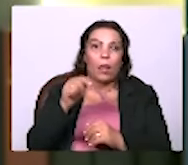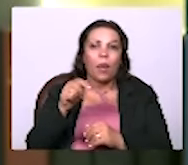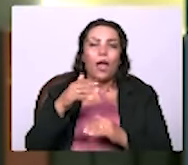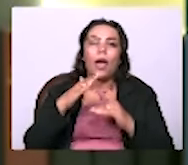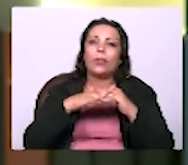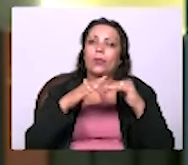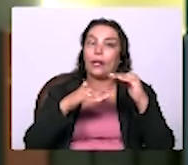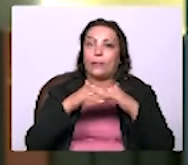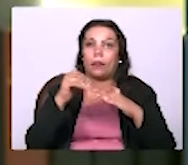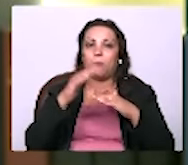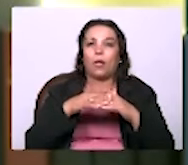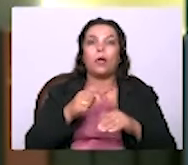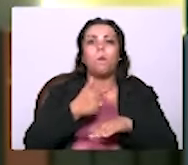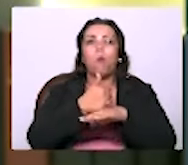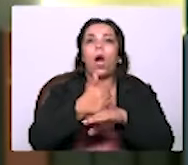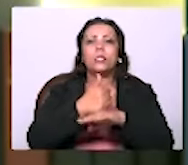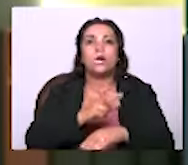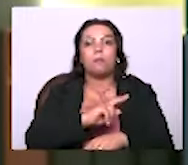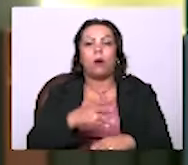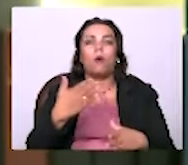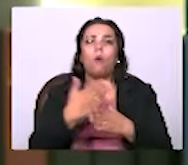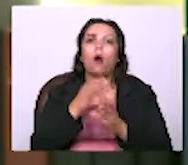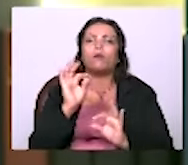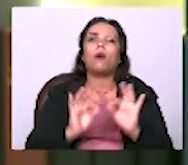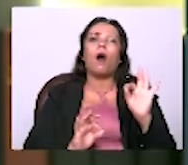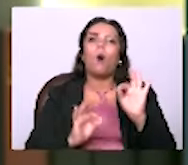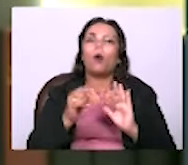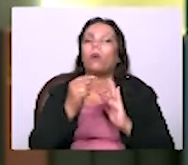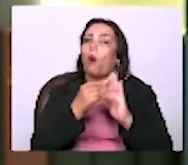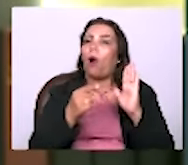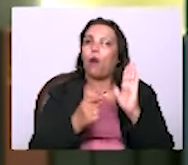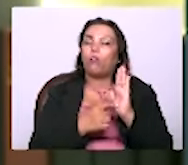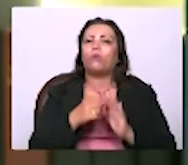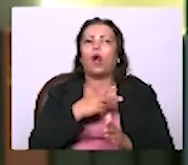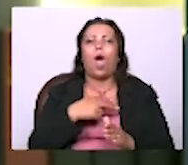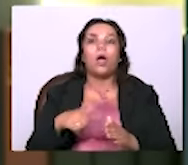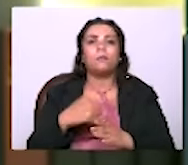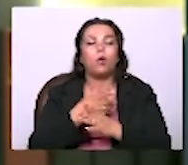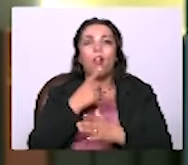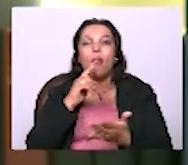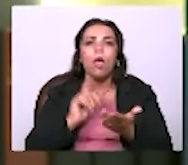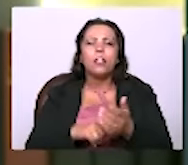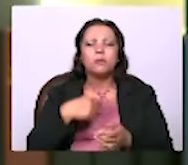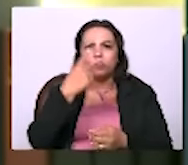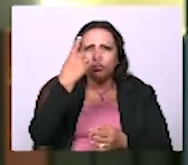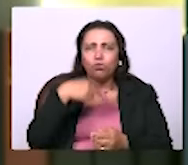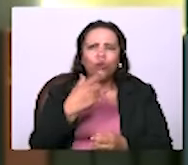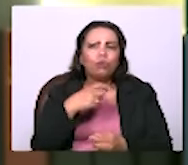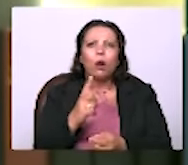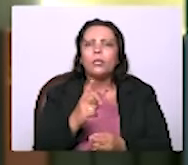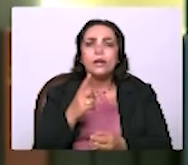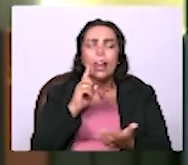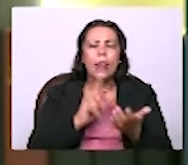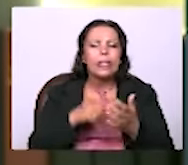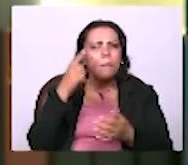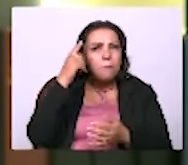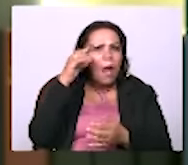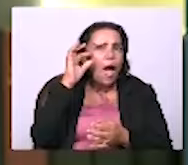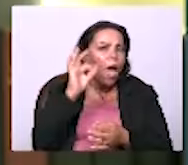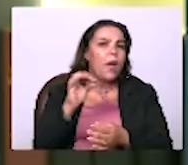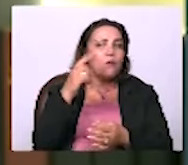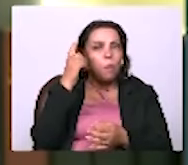الترتيبات المؤسسيه او الضوابط الرسميه محتاج ايضا السلوك الشخصي والسلوك الاجتماعي ان الناس